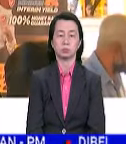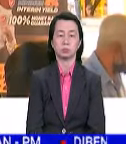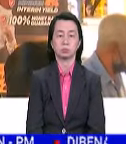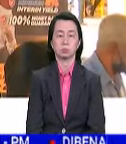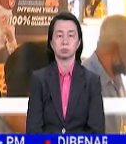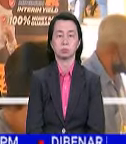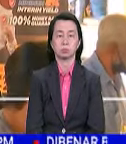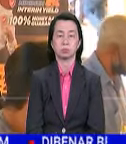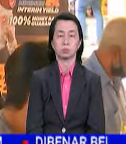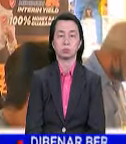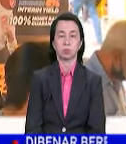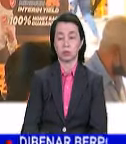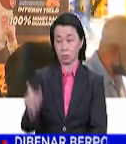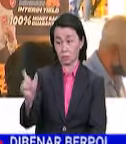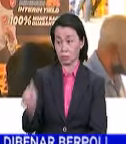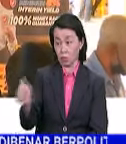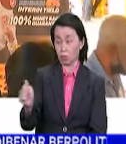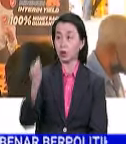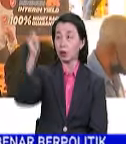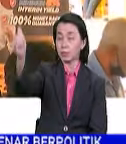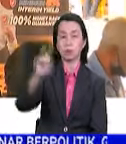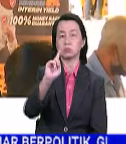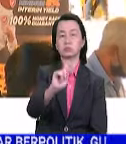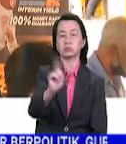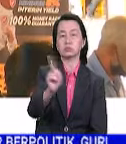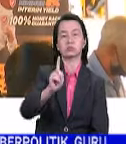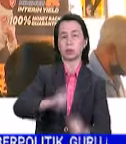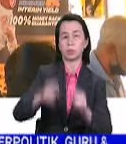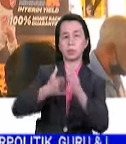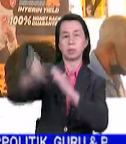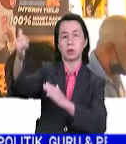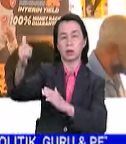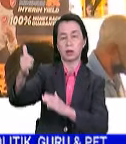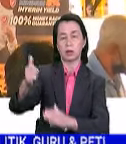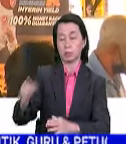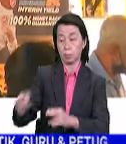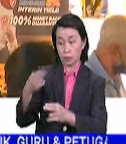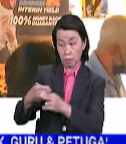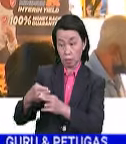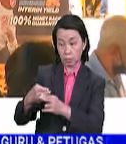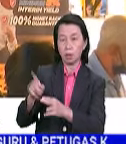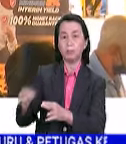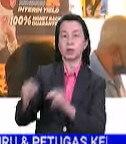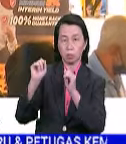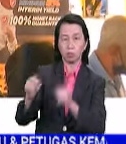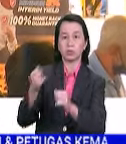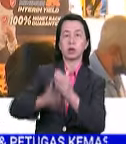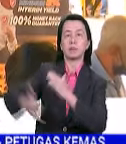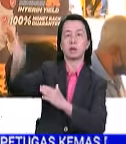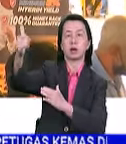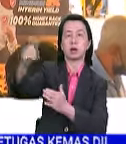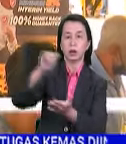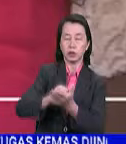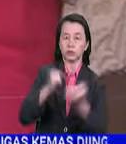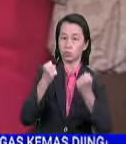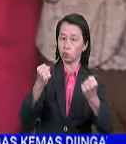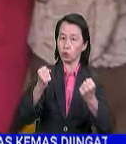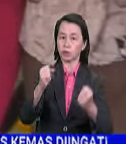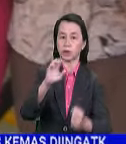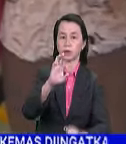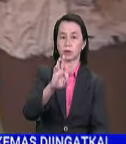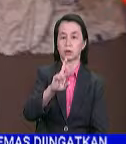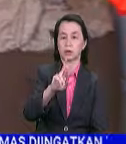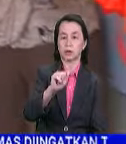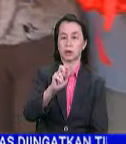Owner tak boleh masuk ke sana. Tapi kerana penjenamaannya dan SOP-nya membolehkan mereka masuk. Itulah kekuatan franchise. Dalam